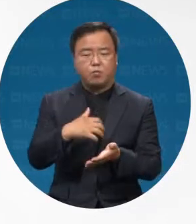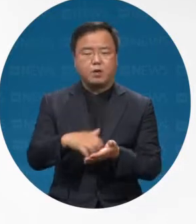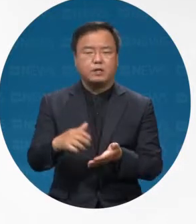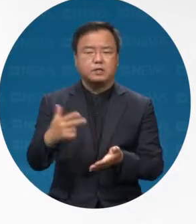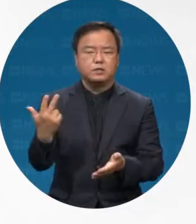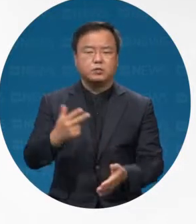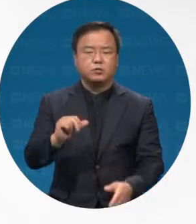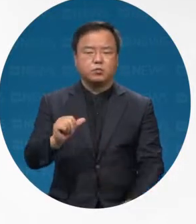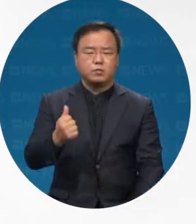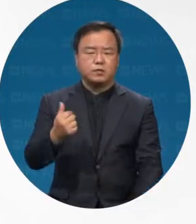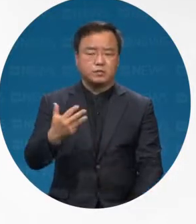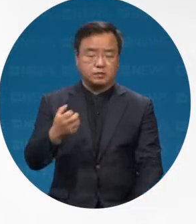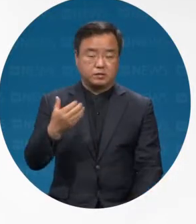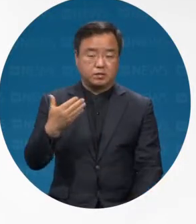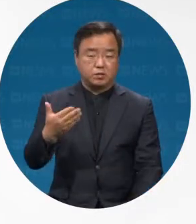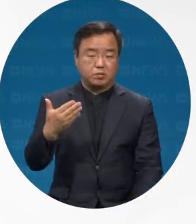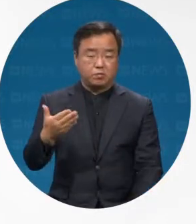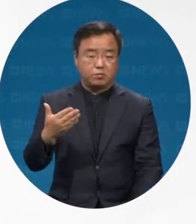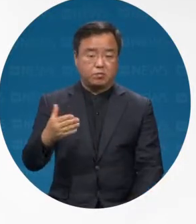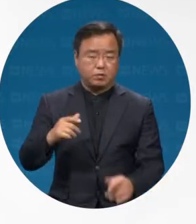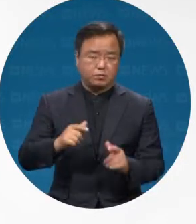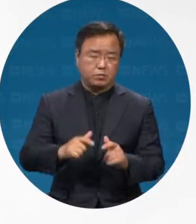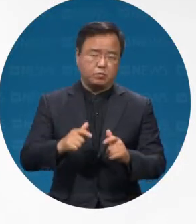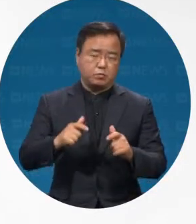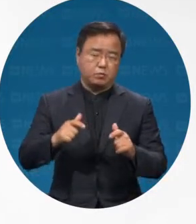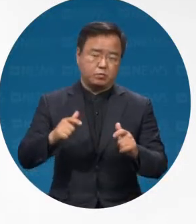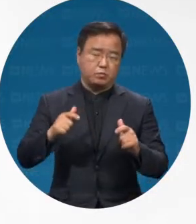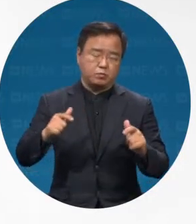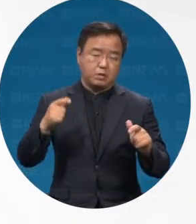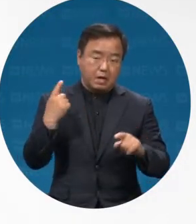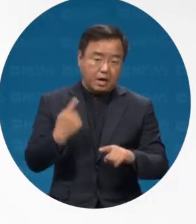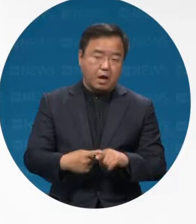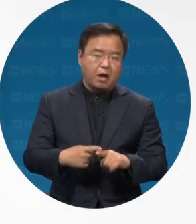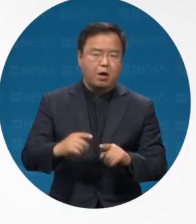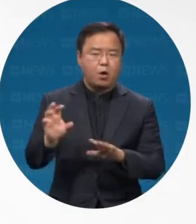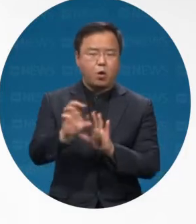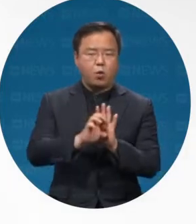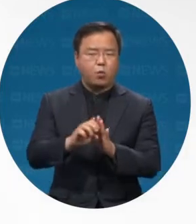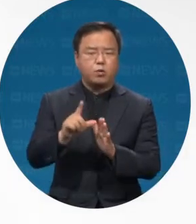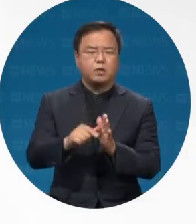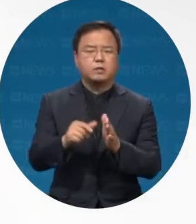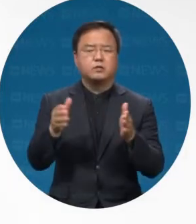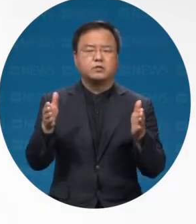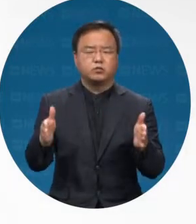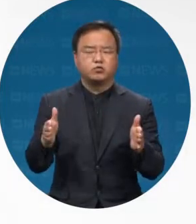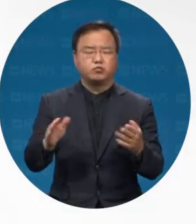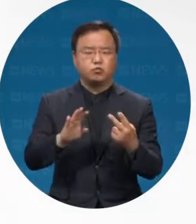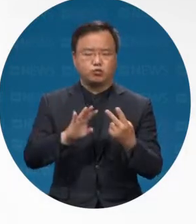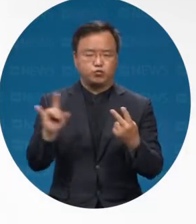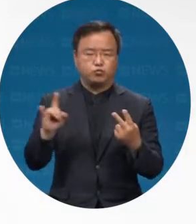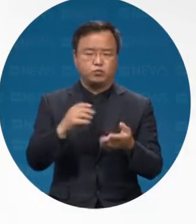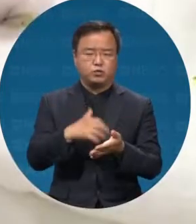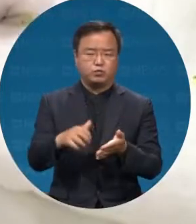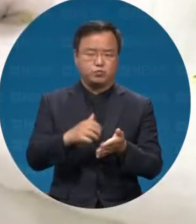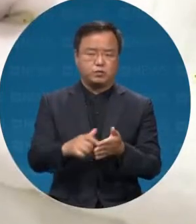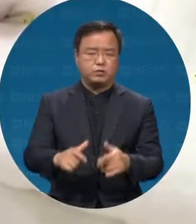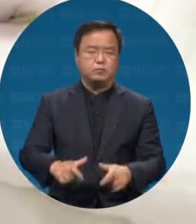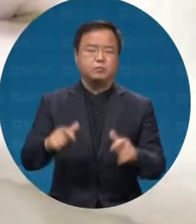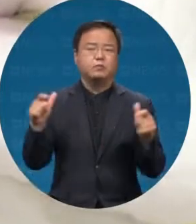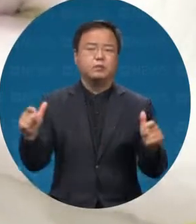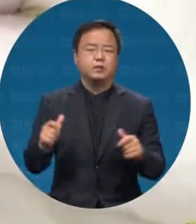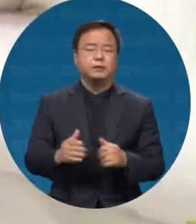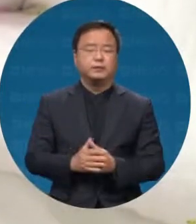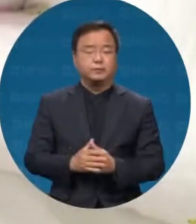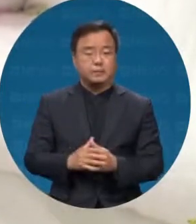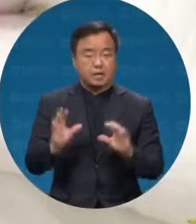지난 2017년 이후 소폭 늘 던 소아 청소년 비만 환자가 코로나 시기를 지나면서 두 배의 급증했습니다 어린이와